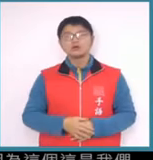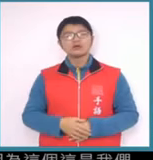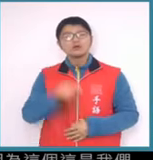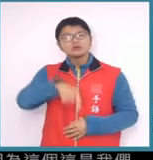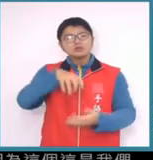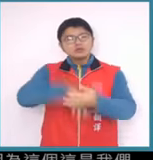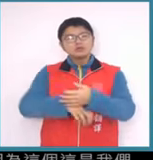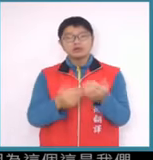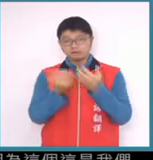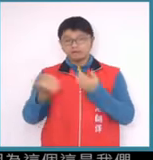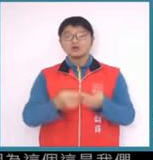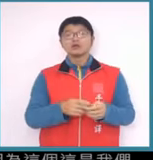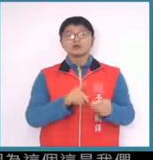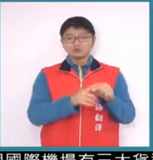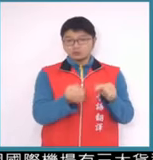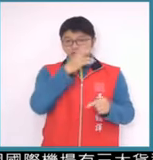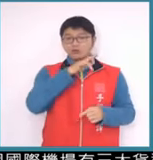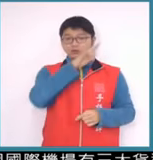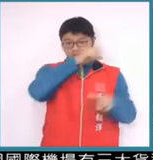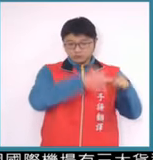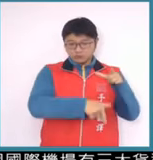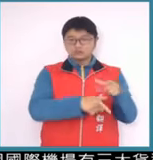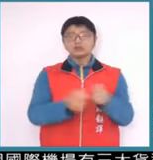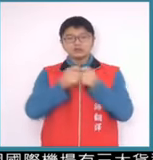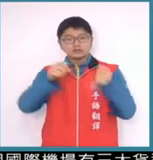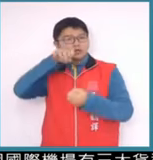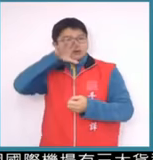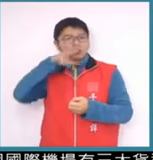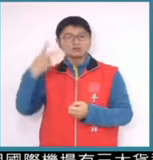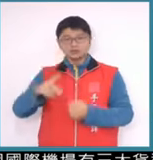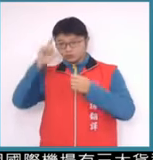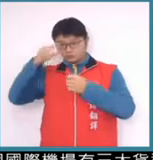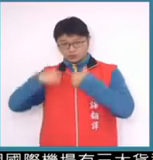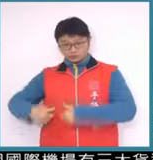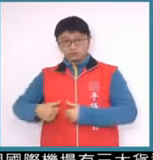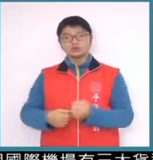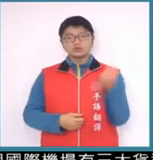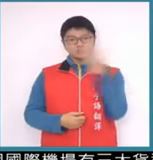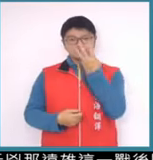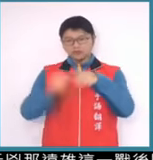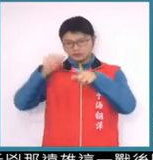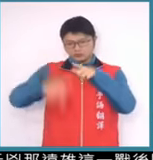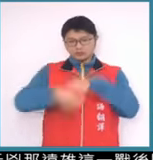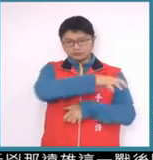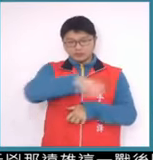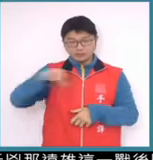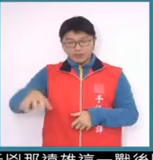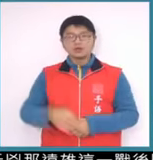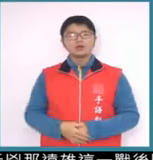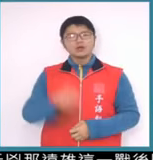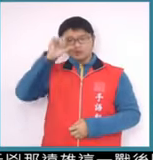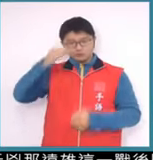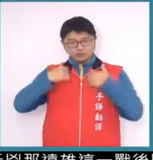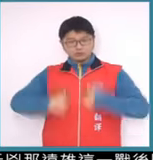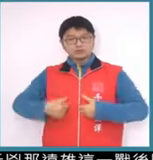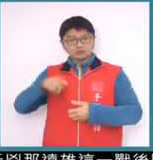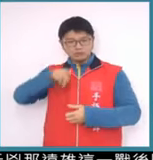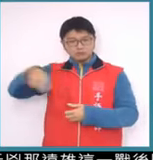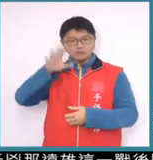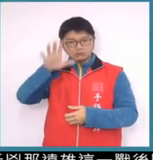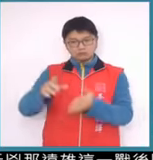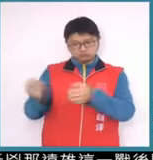厨、龙厨以及远雄。那远雄这一站哦，因为还包括了物流跟加值区哦，那因此厂商比较